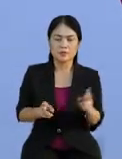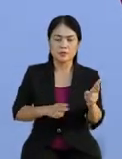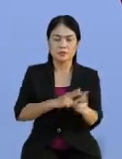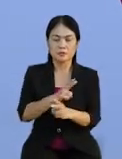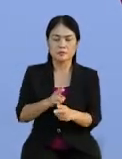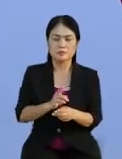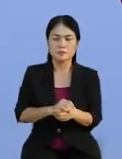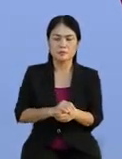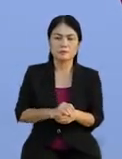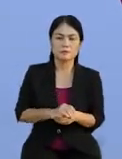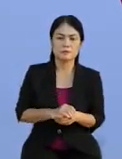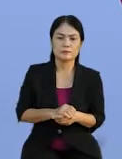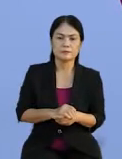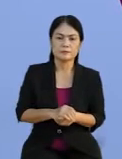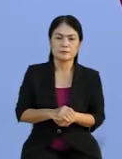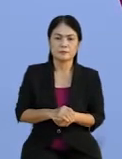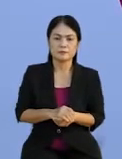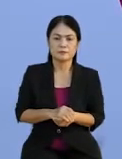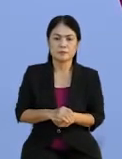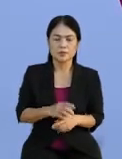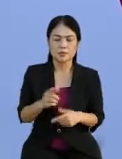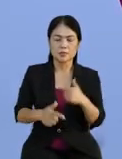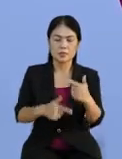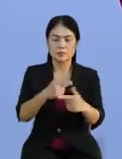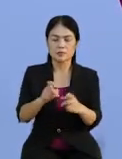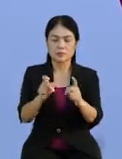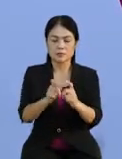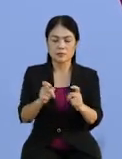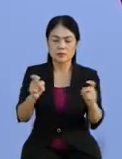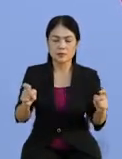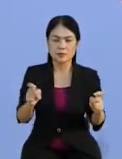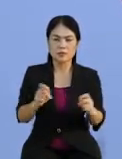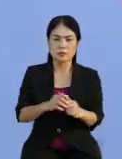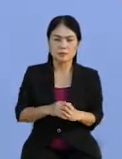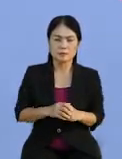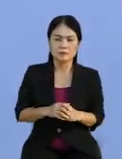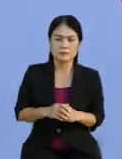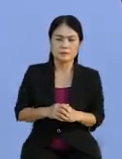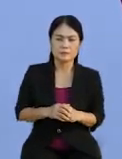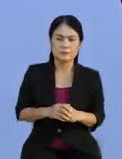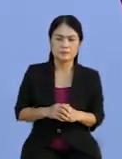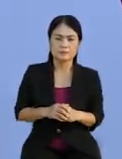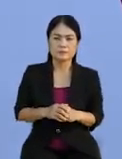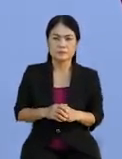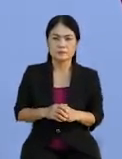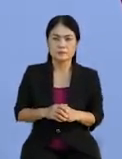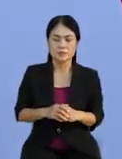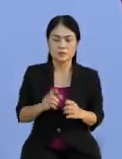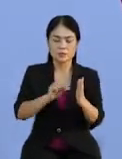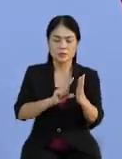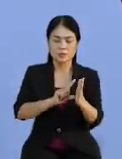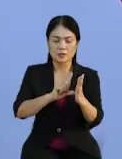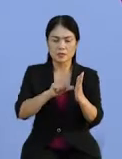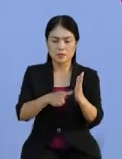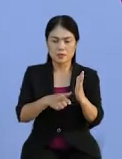xa chồng hiến rứa có cầm liết đi khía nữa chồng hiến nơi đại chiến